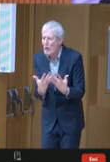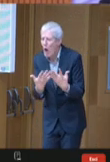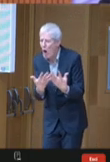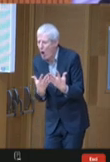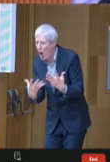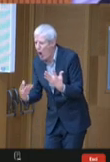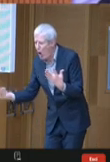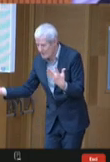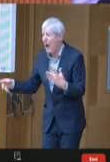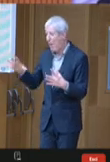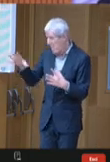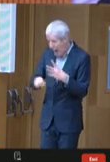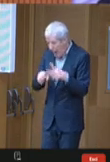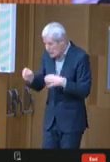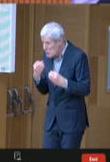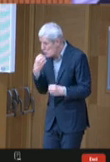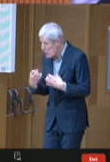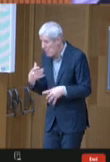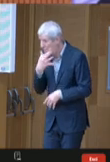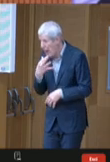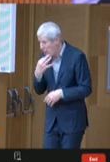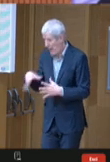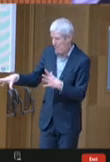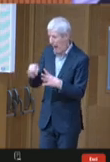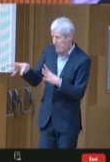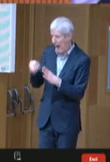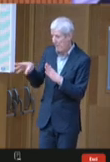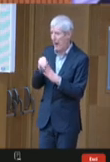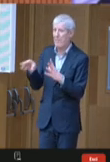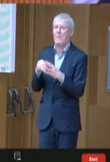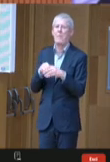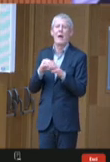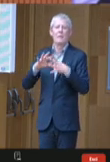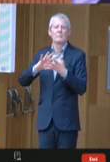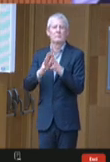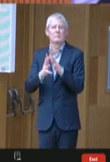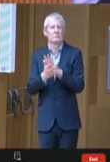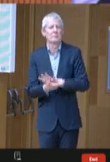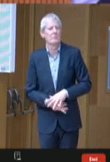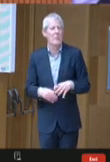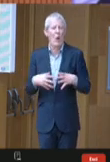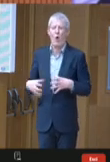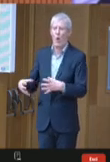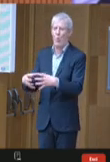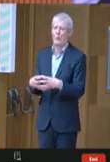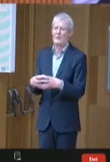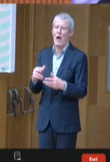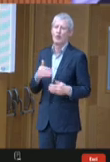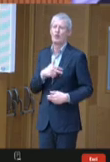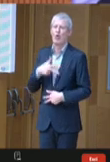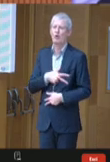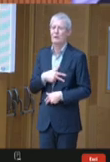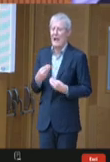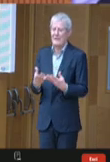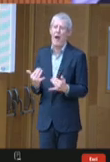meglio delle cose che accadono per far sì che questo meglio faciliti i percorsi trasformativi della nostra comunità e della nostra società. Questo è